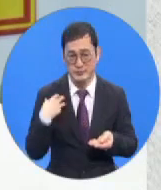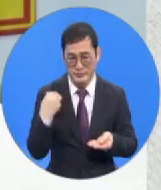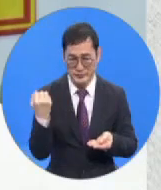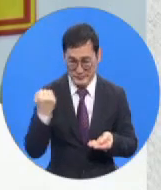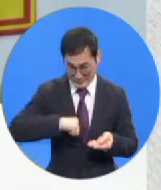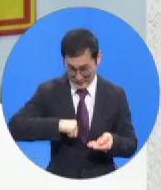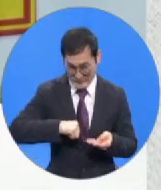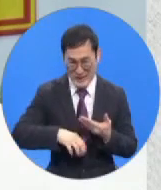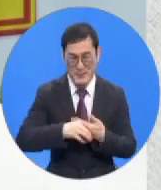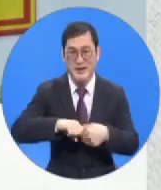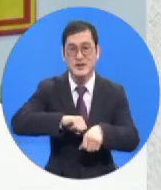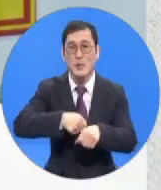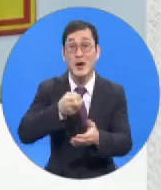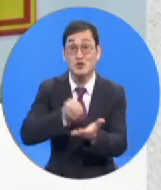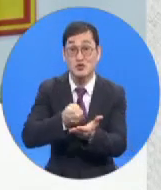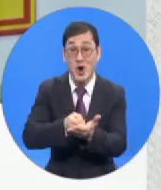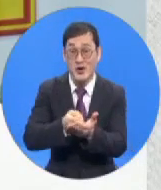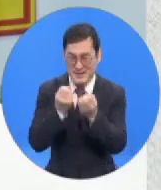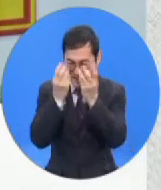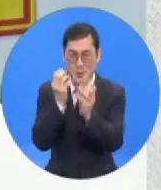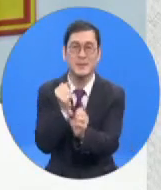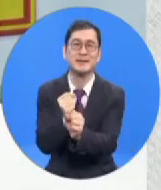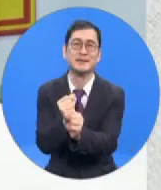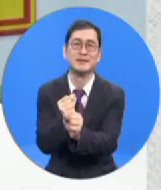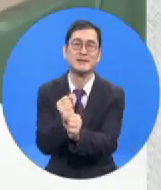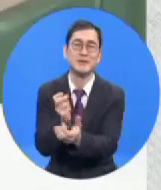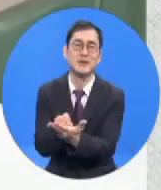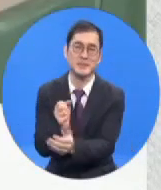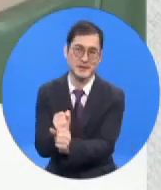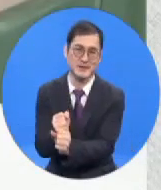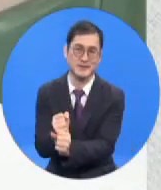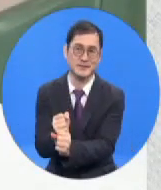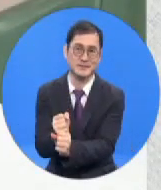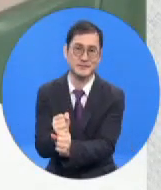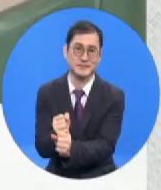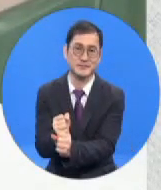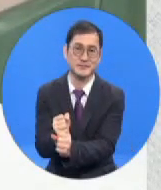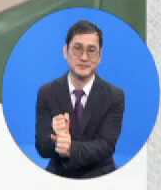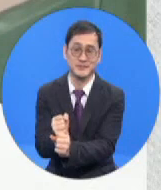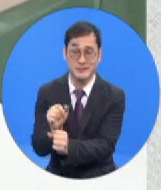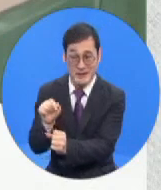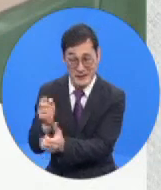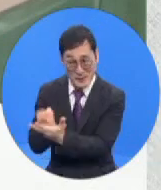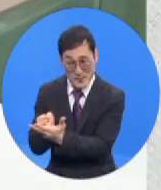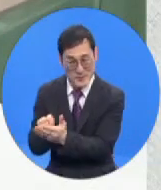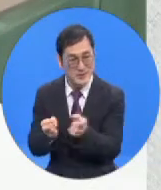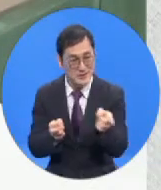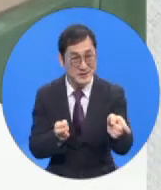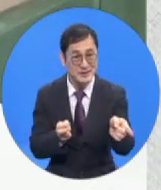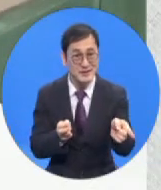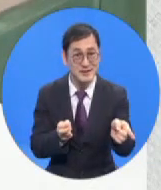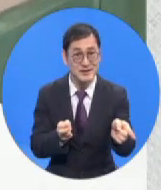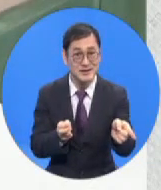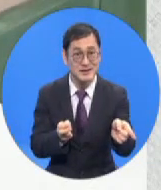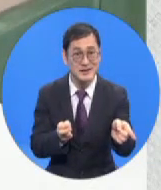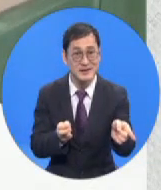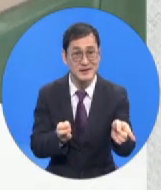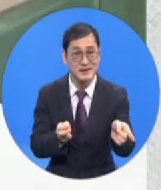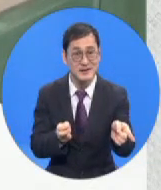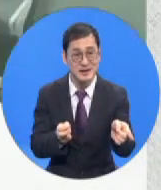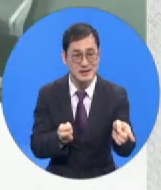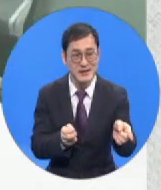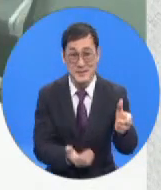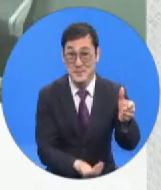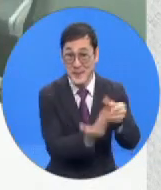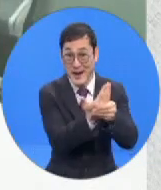처벌할 수 있도록 하는 규정이 생겼는데 예. 그 규정이 이만희 씨한테는 그 소급해서 적용될 수는 없는 거니까